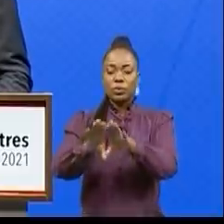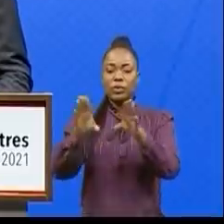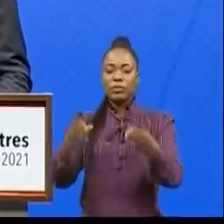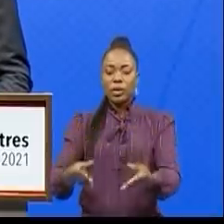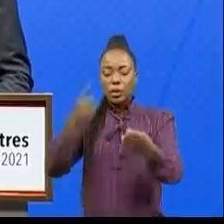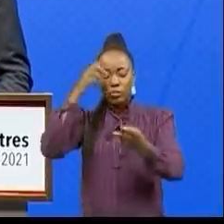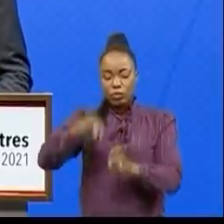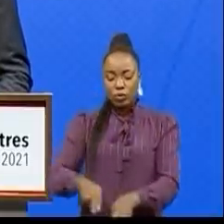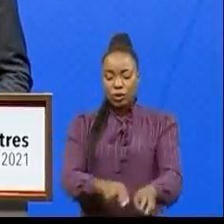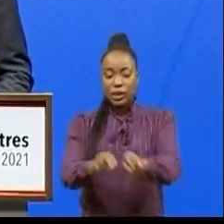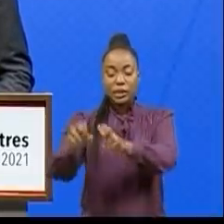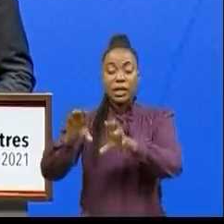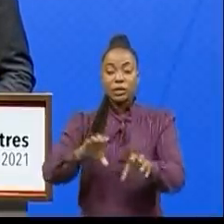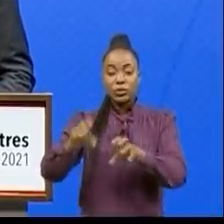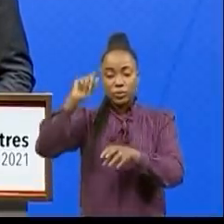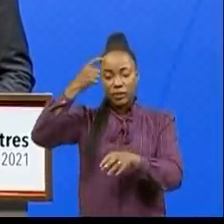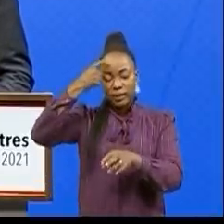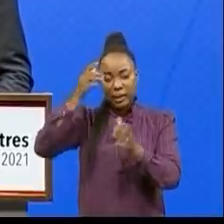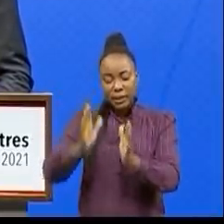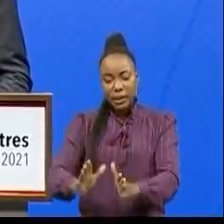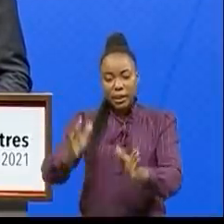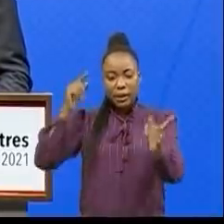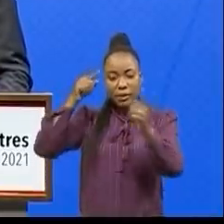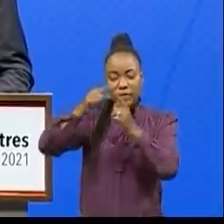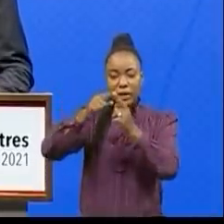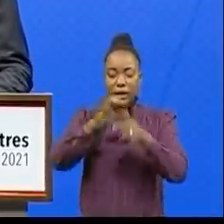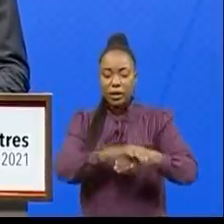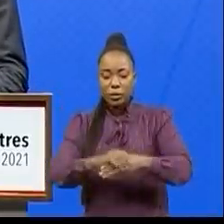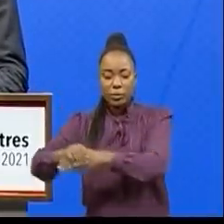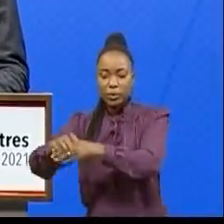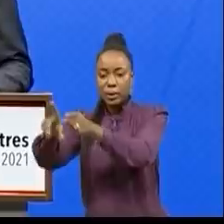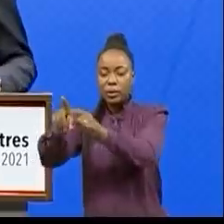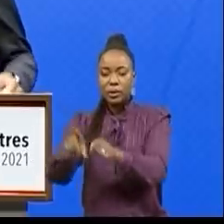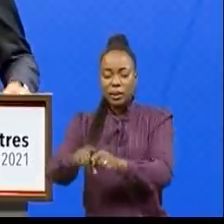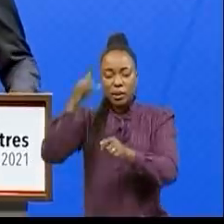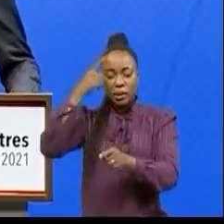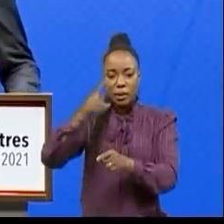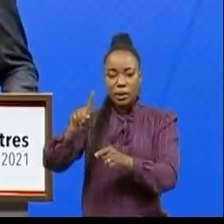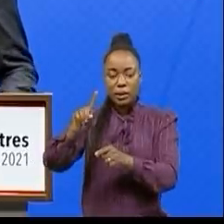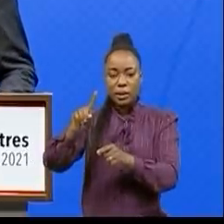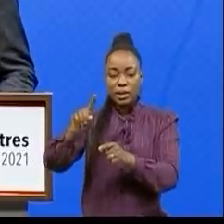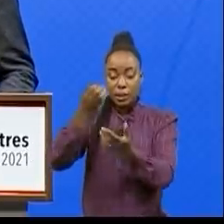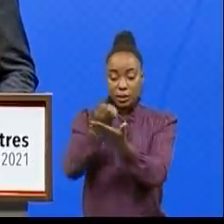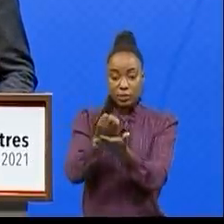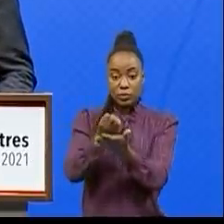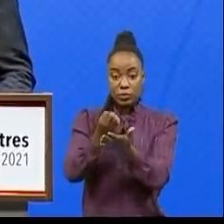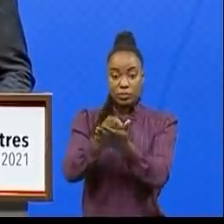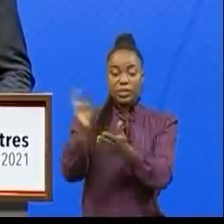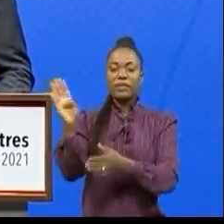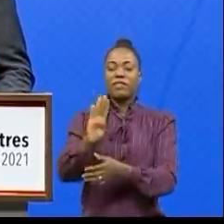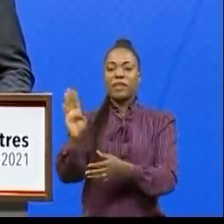afin d'orienter l'action gouvernementale vers l'accompagnement et l'assimilation de l'économie